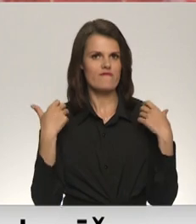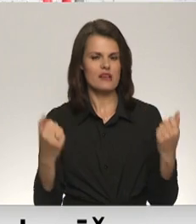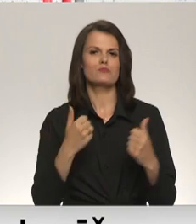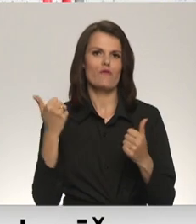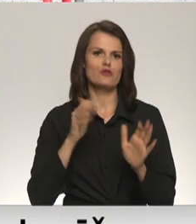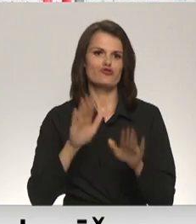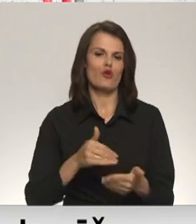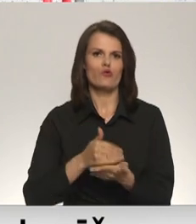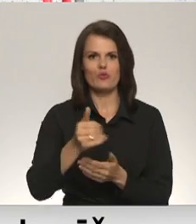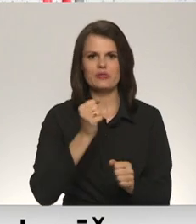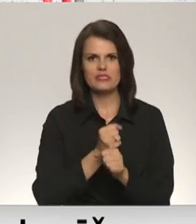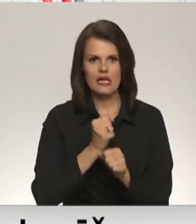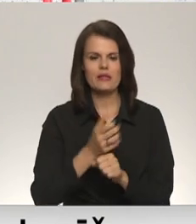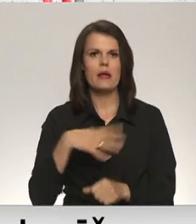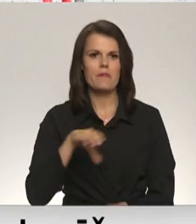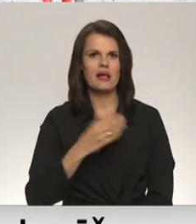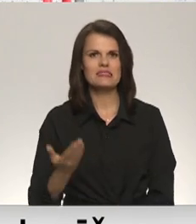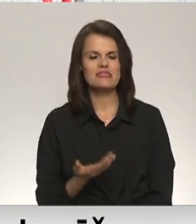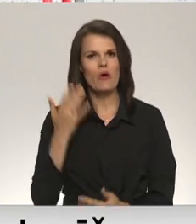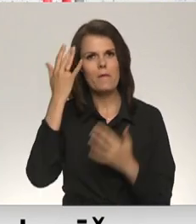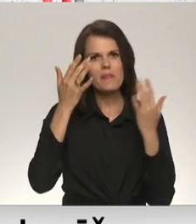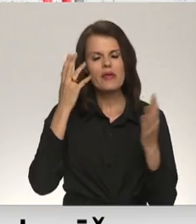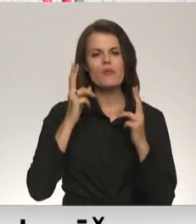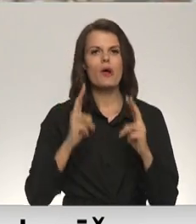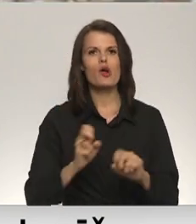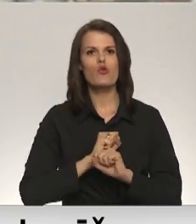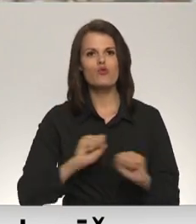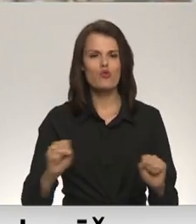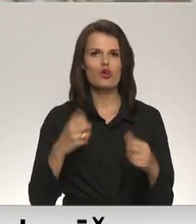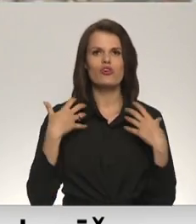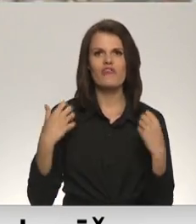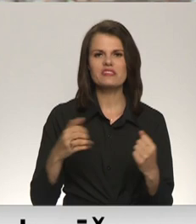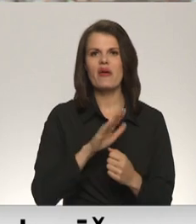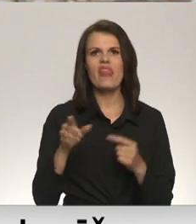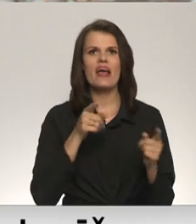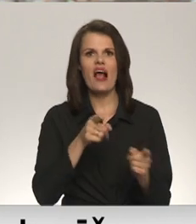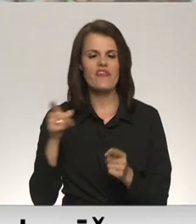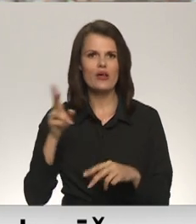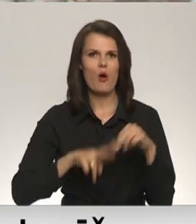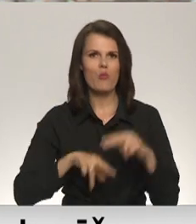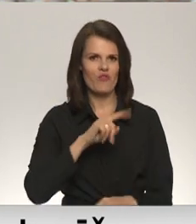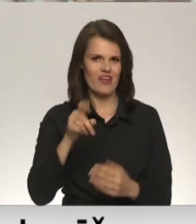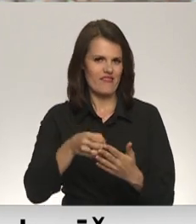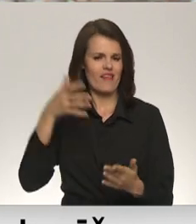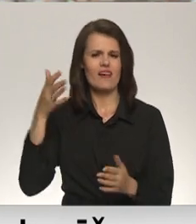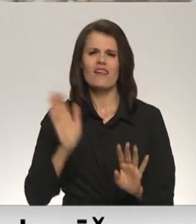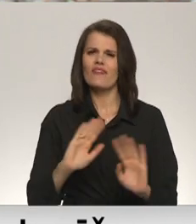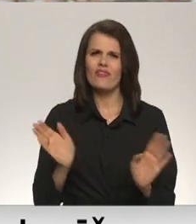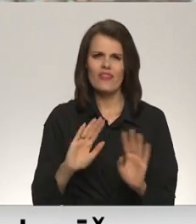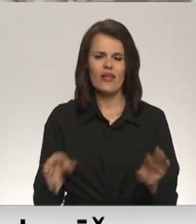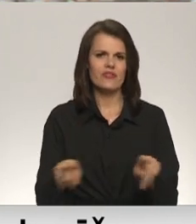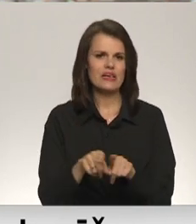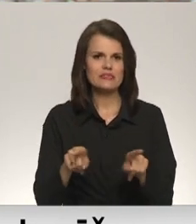darba spējas ir saglabājis. Mēs arī dzīvojam tajos mītos, ka, teiksim, ka tāda droša un veselība vai nekaitīga būvniecība ir dārgāka. Nu, noteikti nē, jo tas